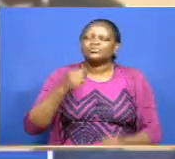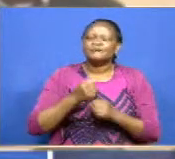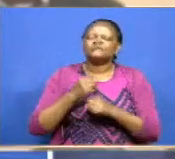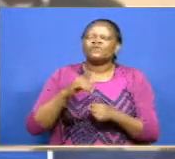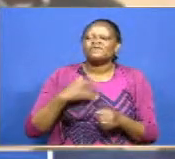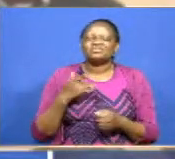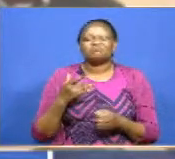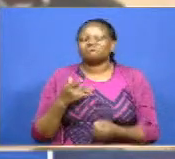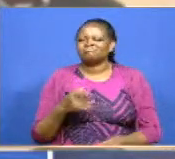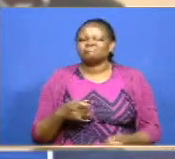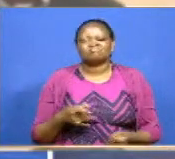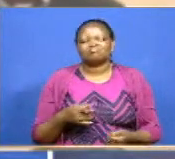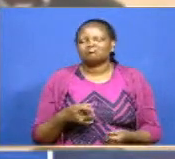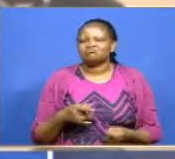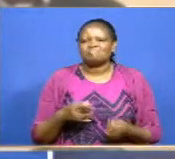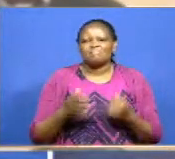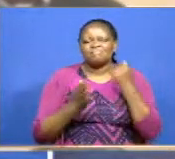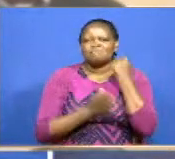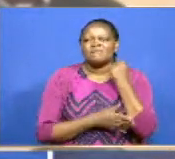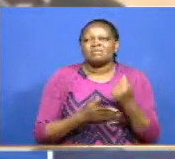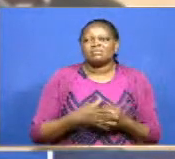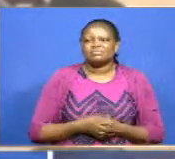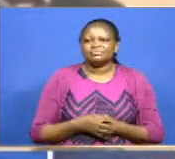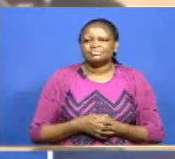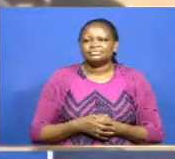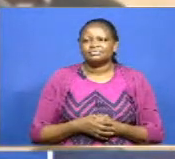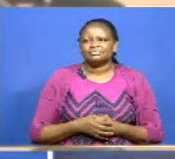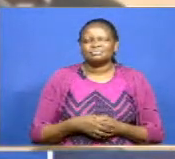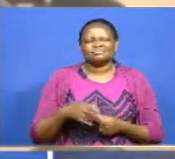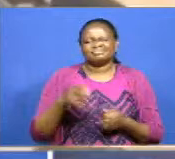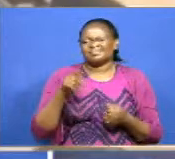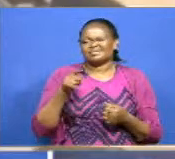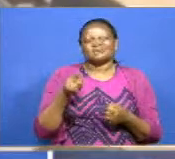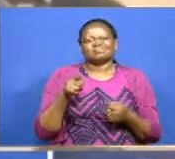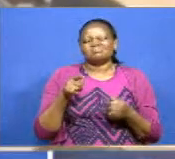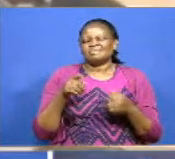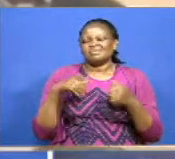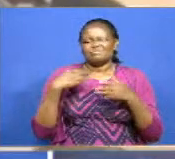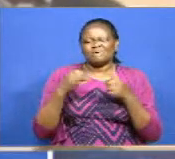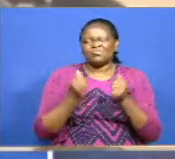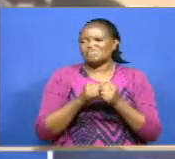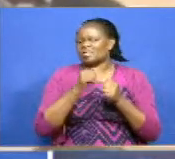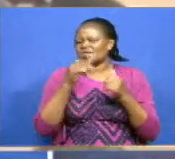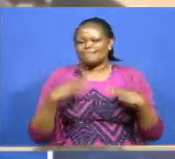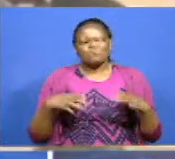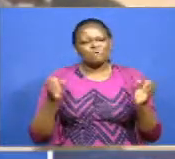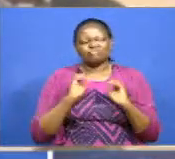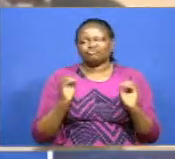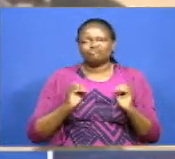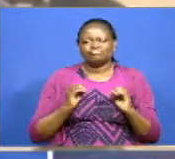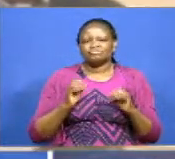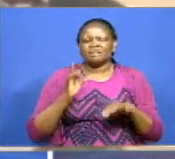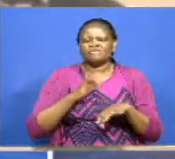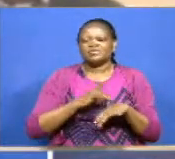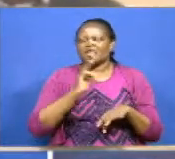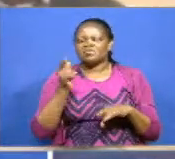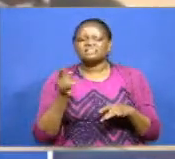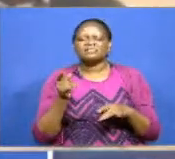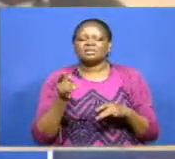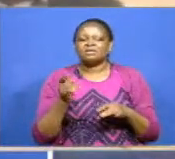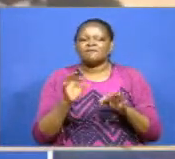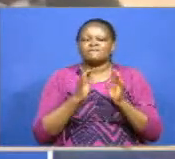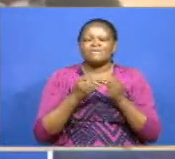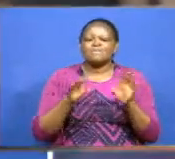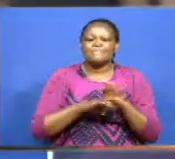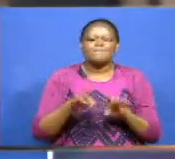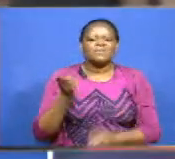kuletea watu wa Machakos ama Ukambani kiongozi, imekuwa ni vita yake ya kibinafsi kwenda kuingilia nyumba ya mwenzake ndio mwenzake